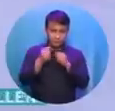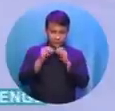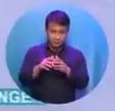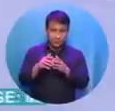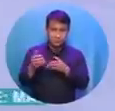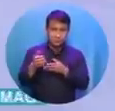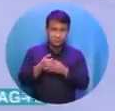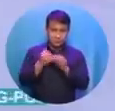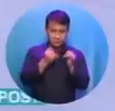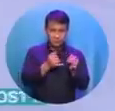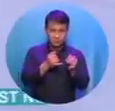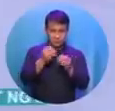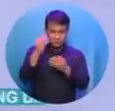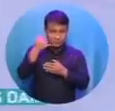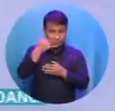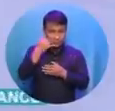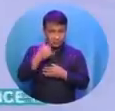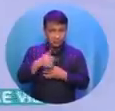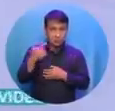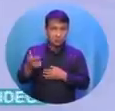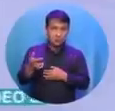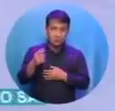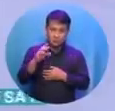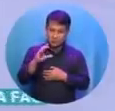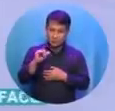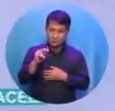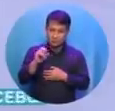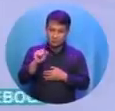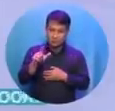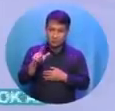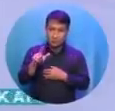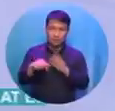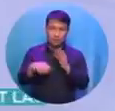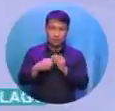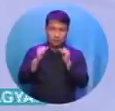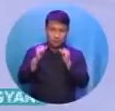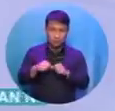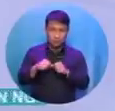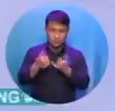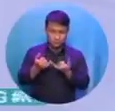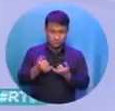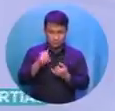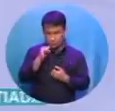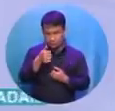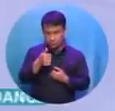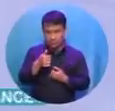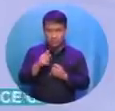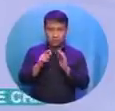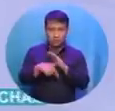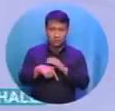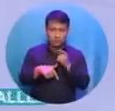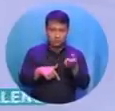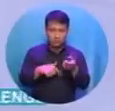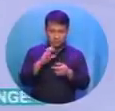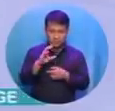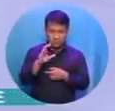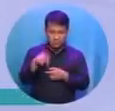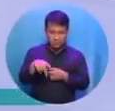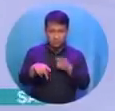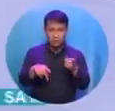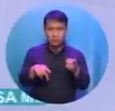sa installation, tatawagan po kayo ng signal today or tomorrow. And then, yung pong